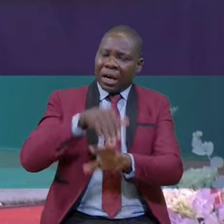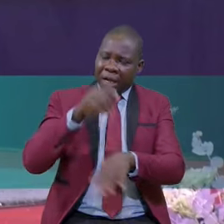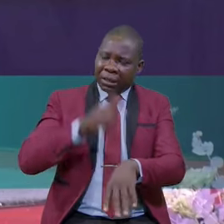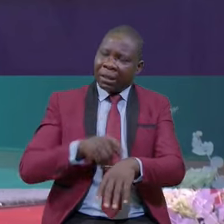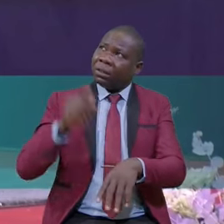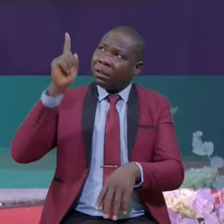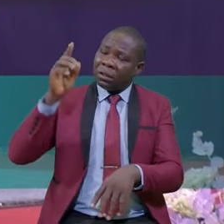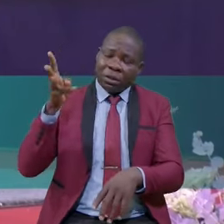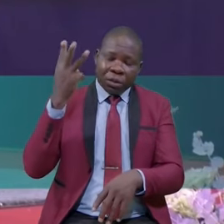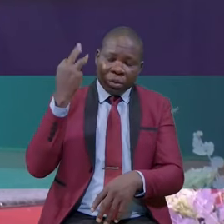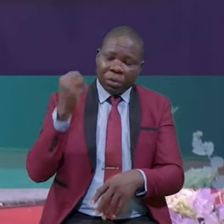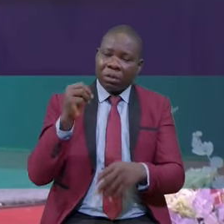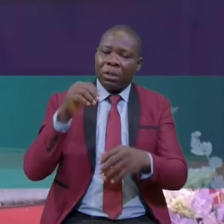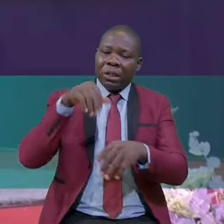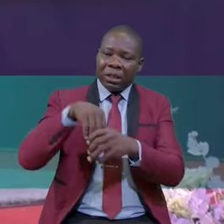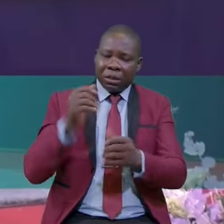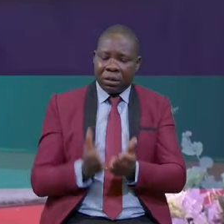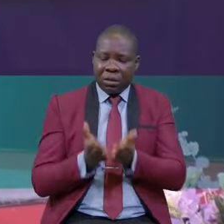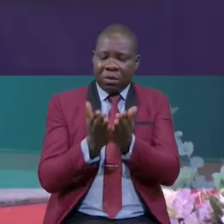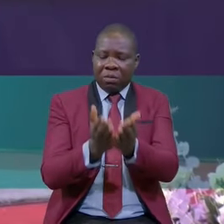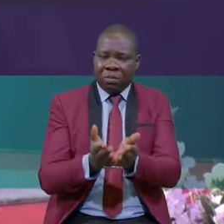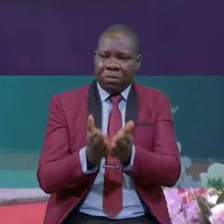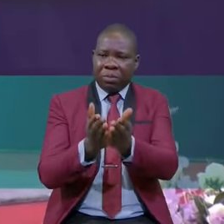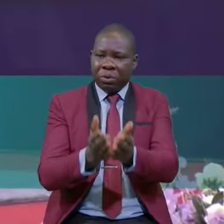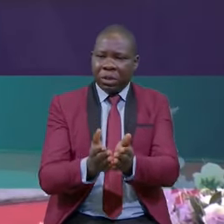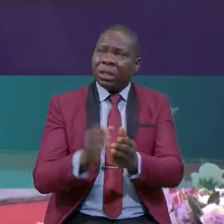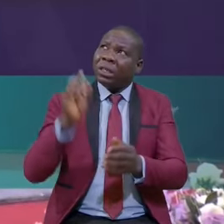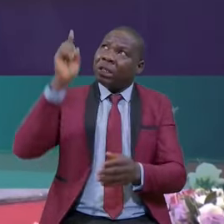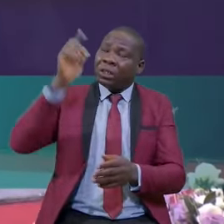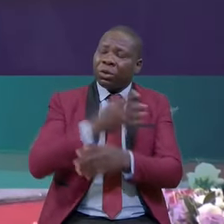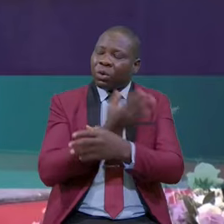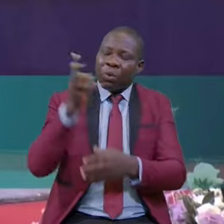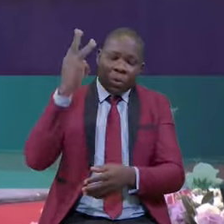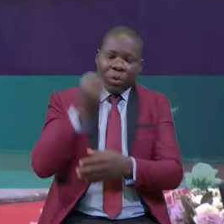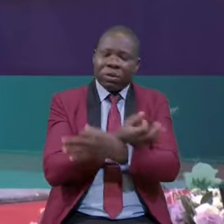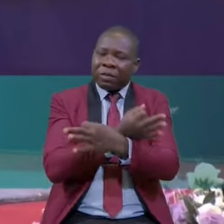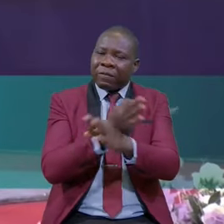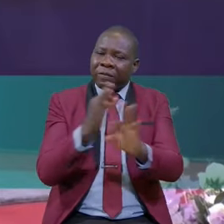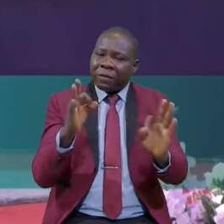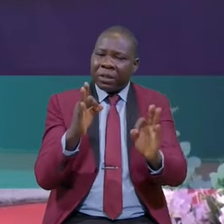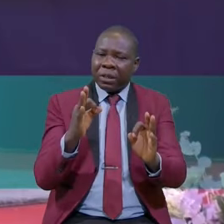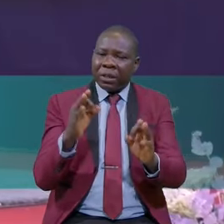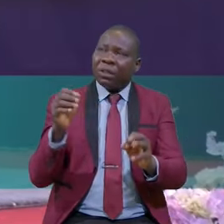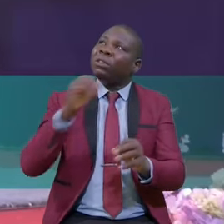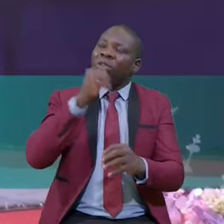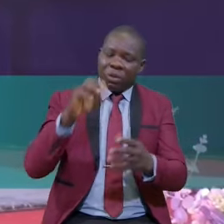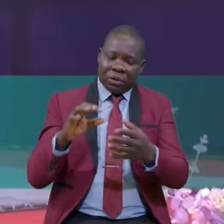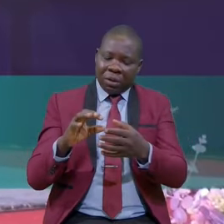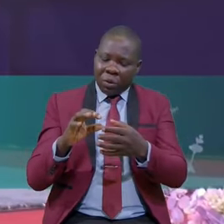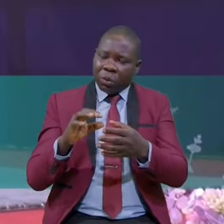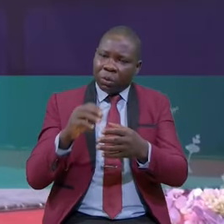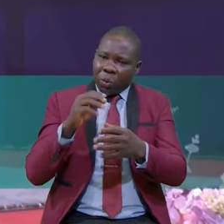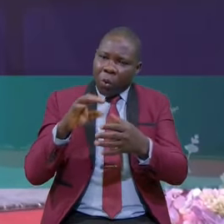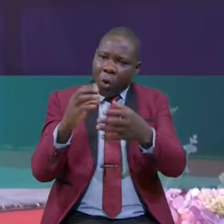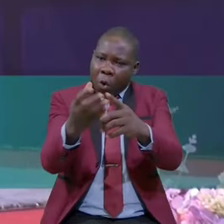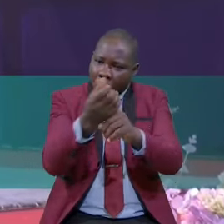Il n'était pas attaché quelque part. Si je ne me lève pas, l'onction ne va pas couler. Et parfois, il était assis.